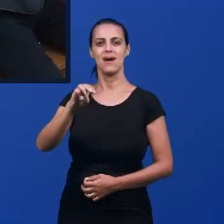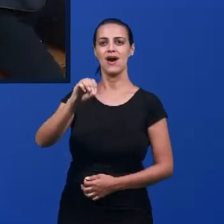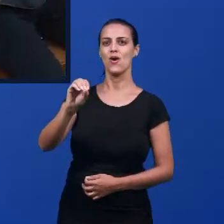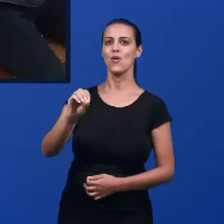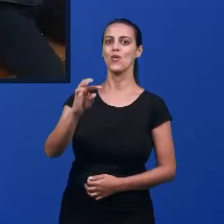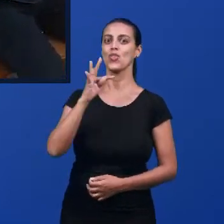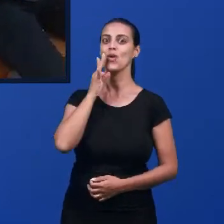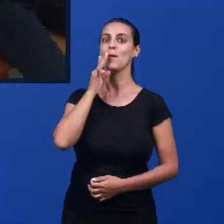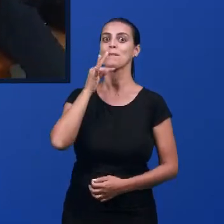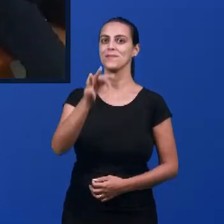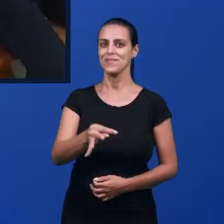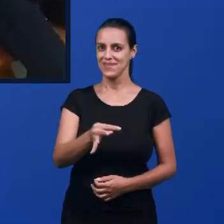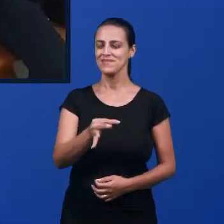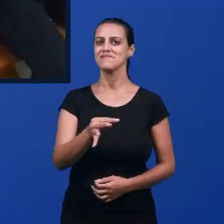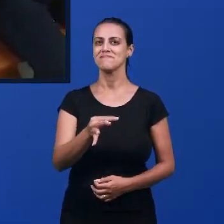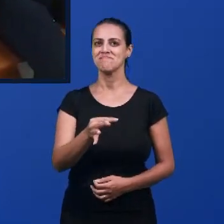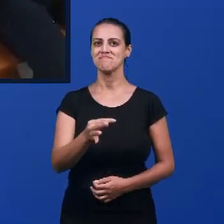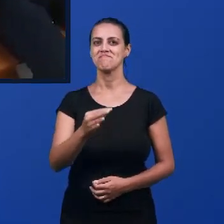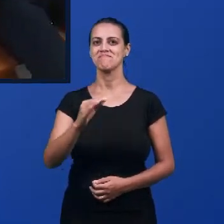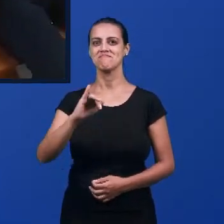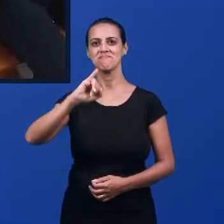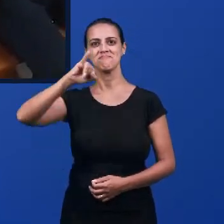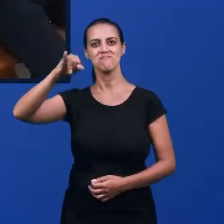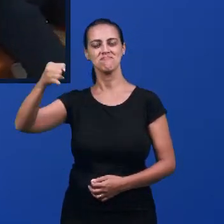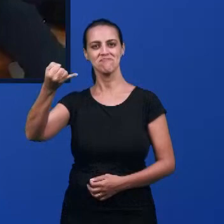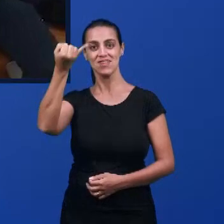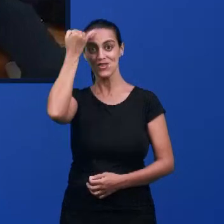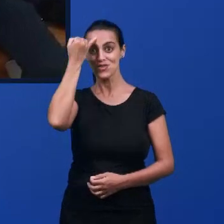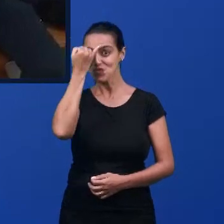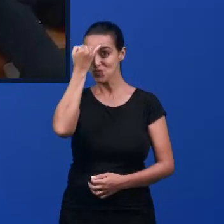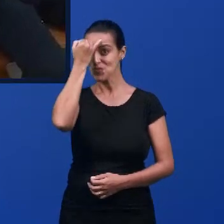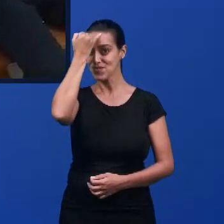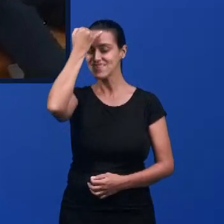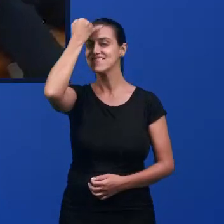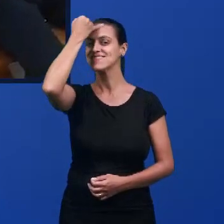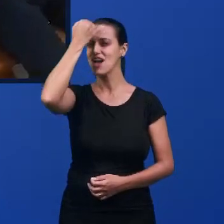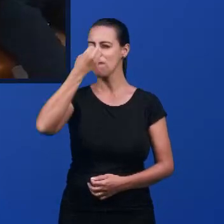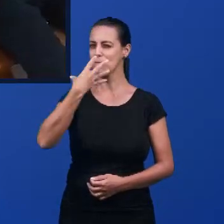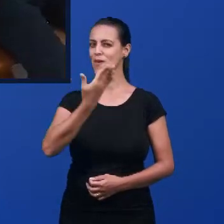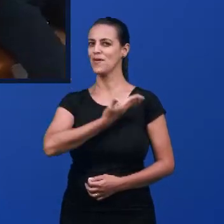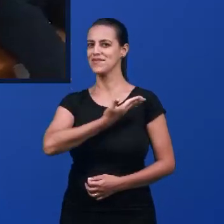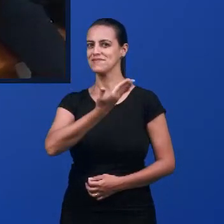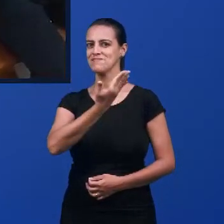Et Jacques, Simon et Thomas.